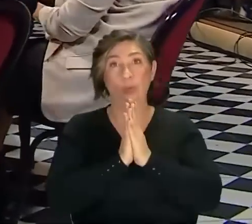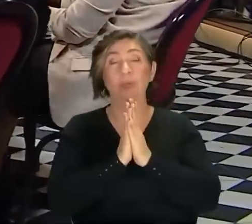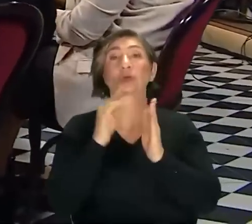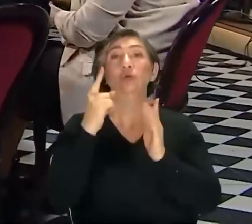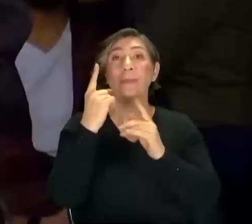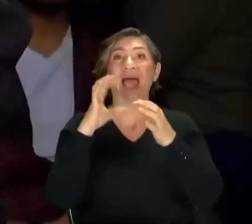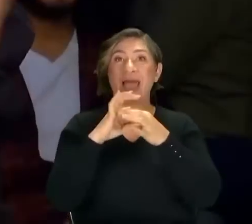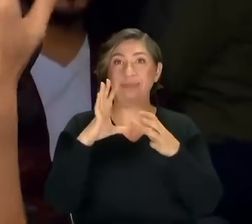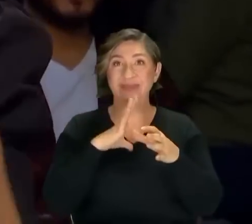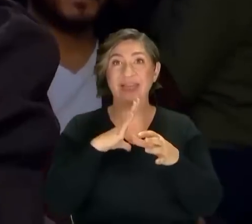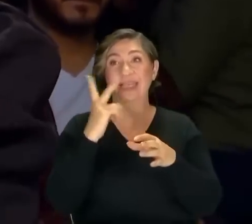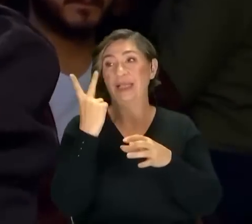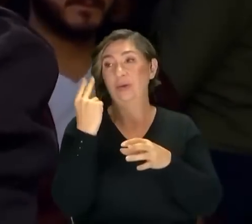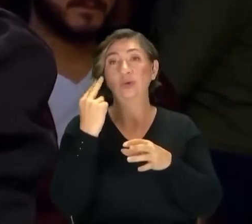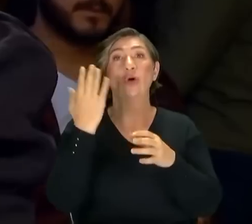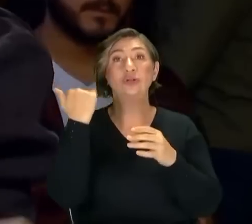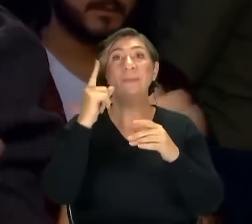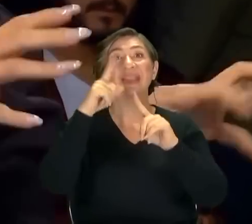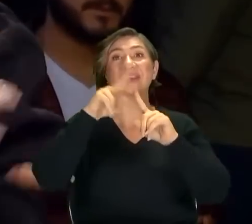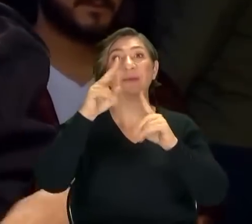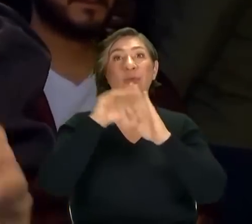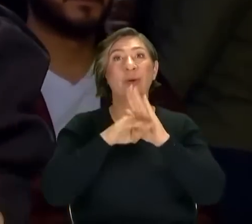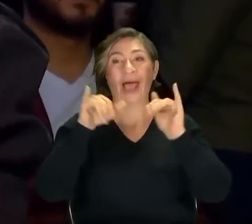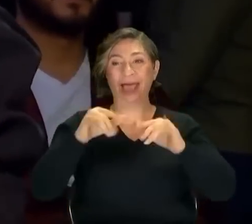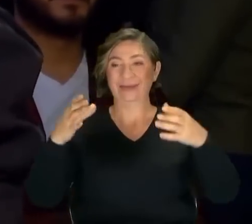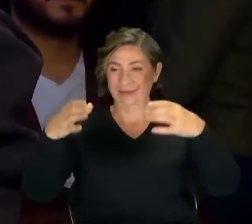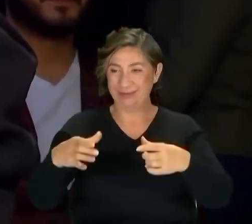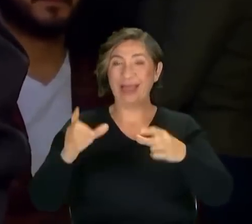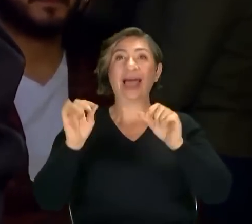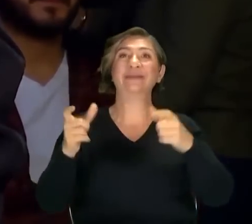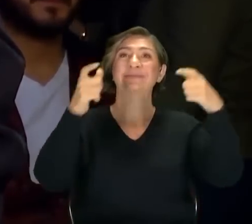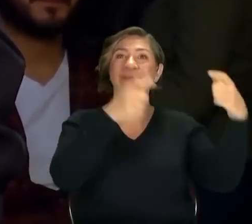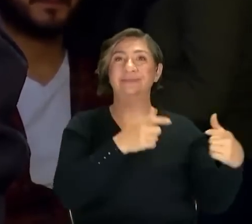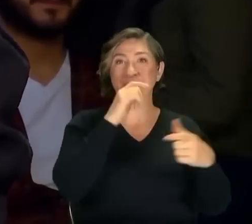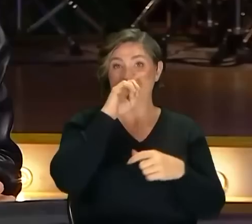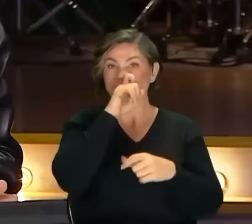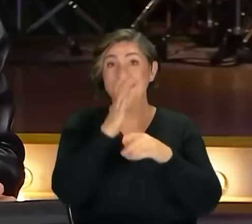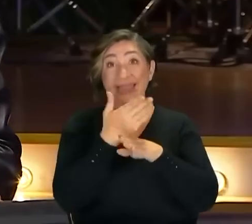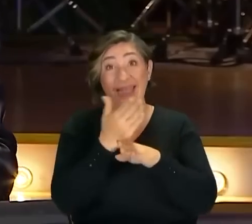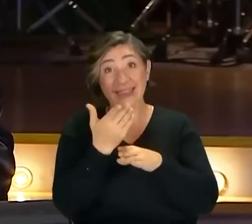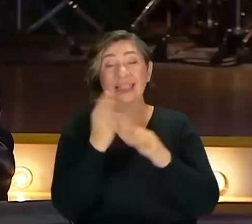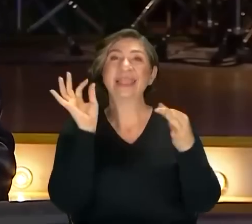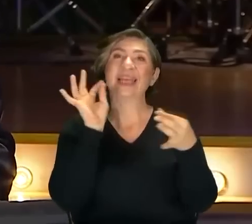bir alakamız oldu. İki gün önce bir televizyon programında aynı kadroyu yine beraber konuktuk. Neden?